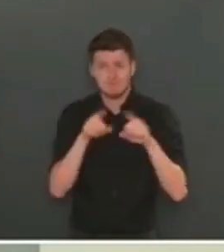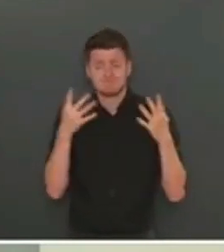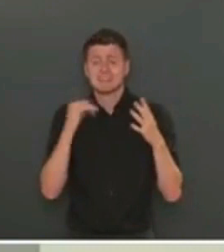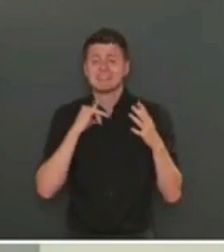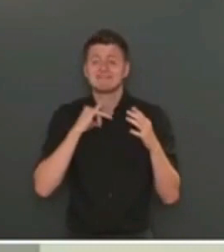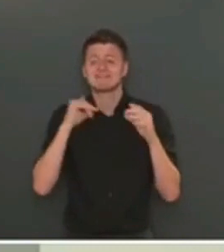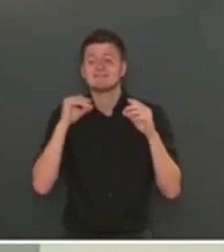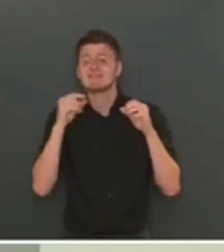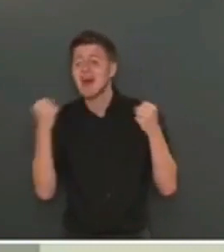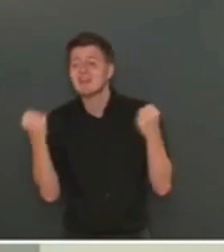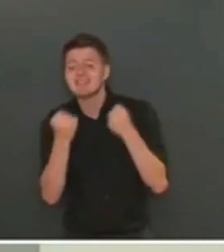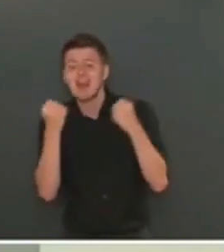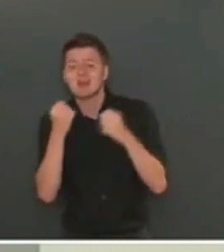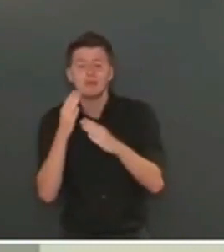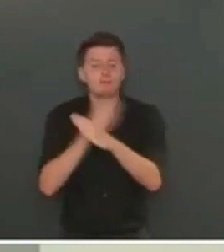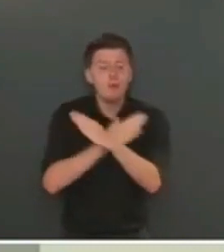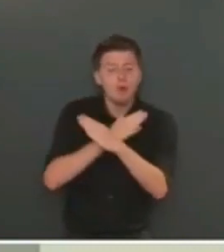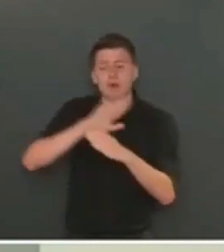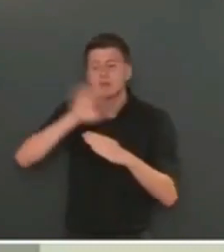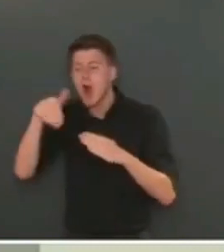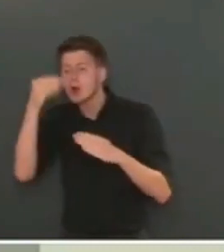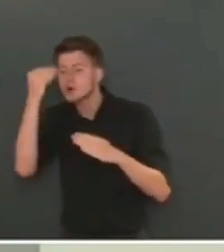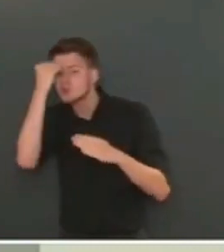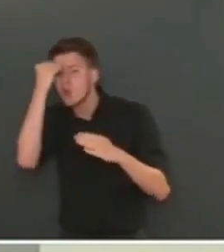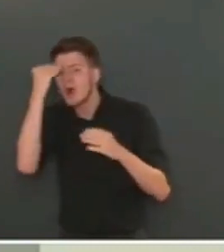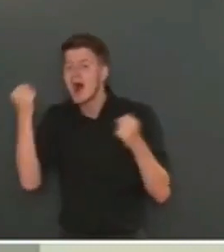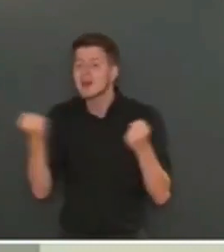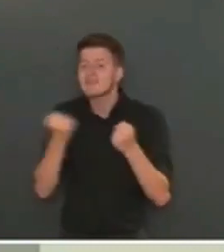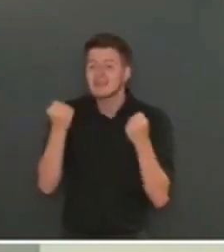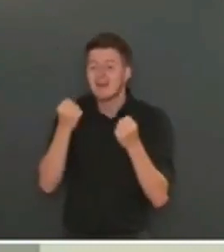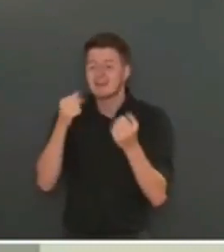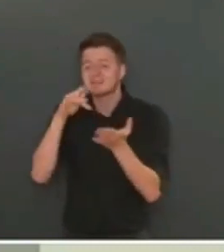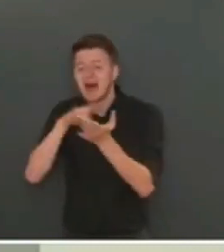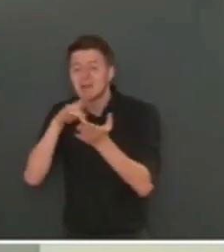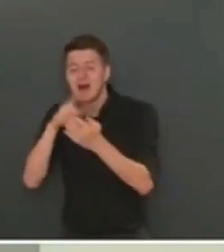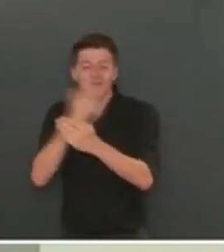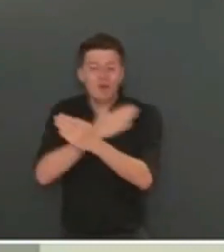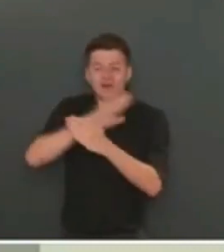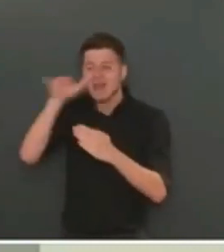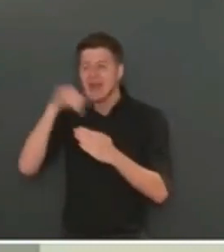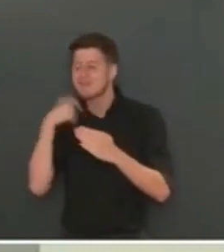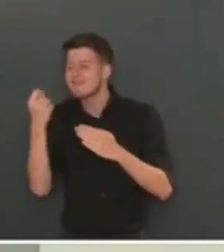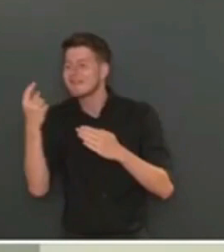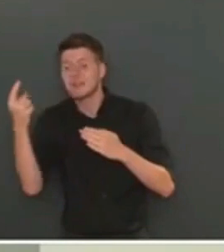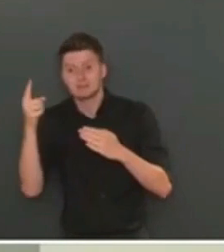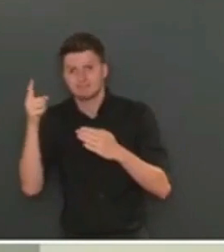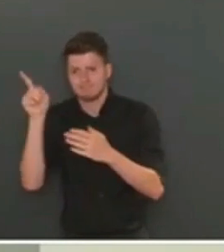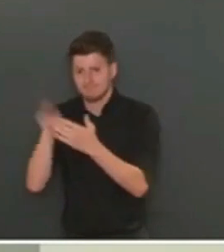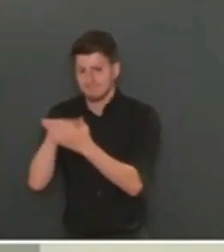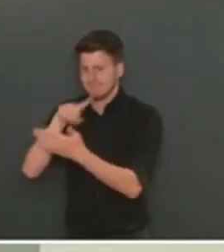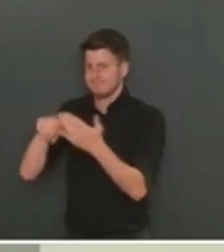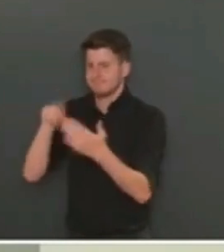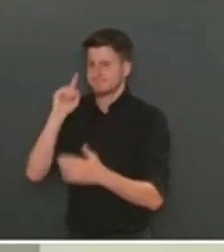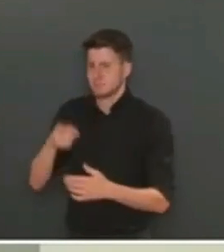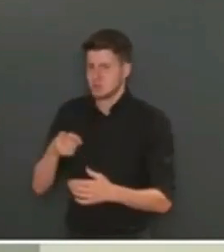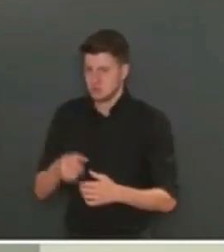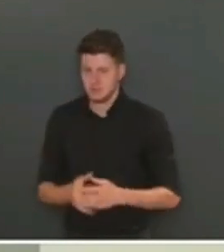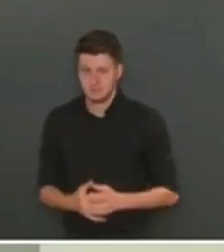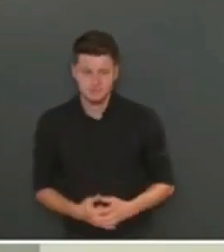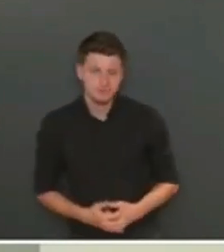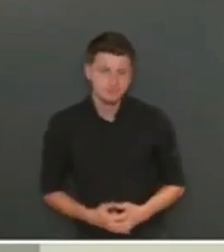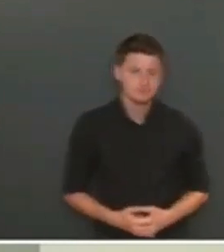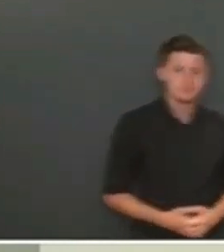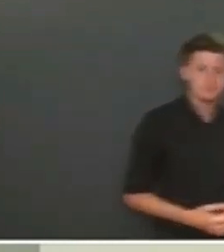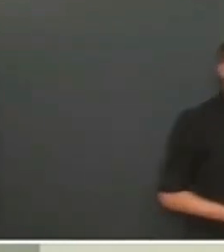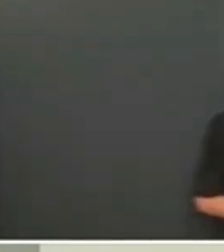Et puis aussi, bien entendu, toutes les activités ne pourront peut-être pas avoir lieu au niveau de'enseignement secondaire. Dans les communes où des pics de